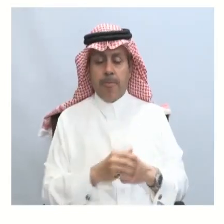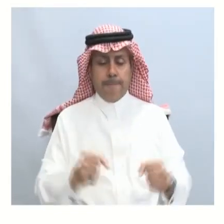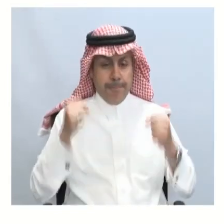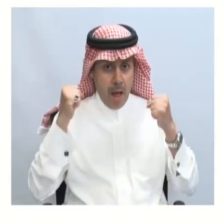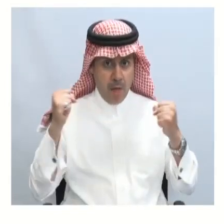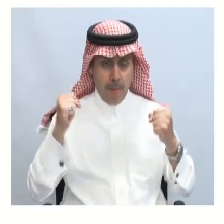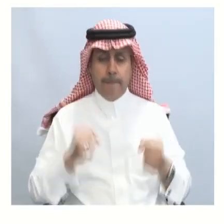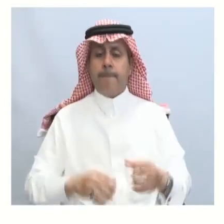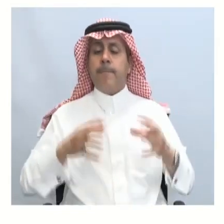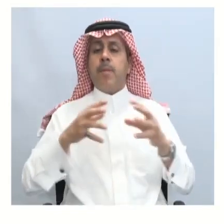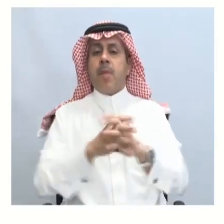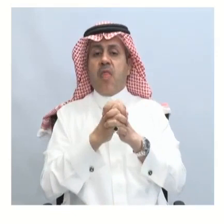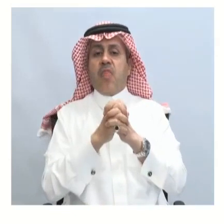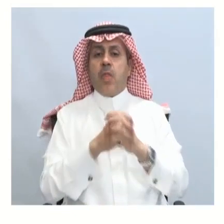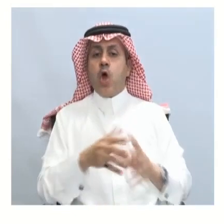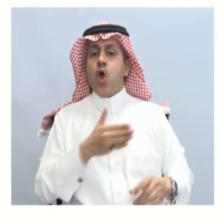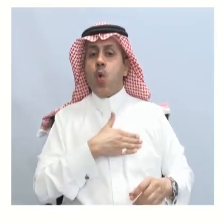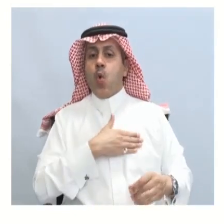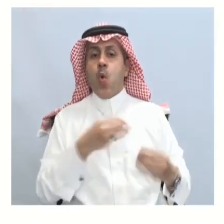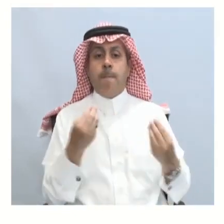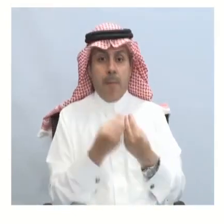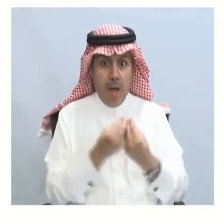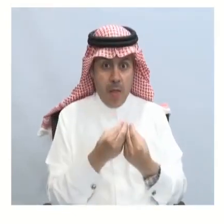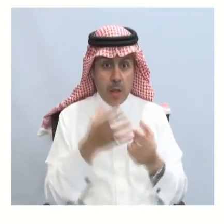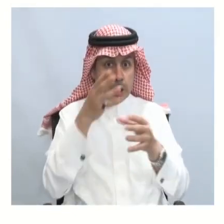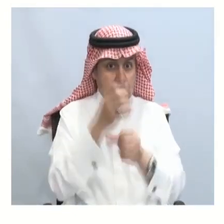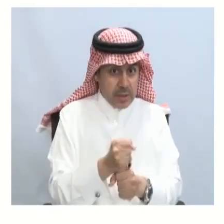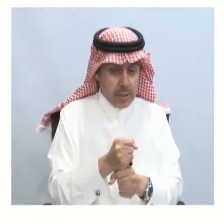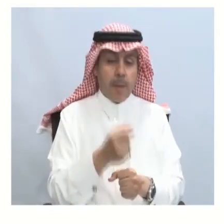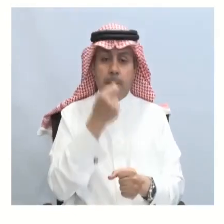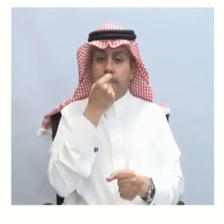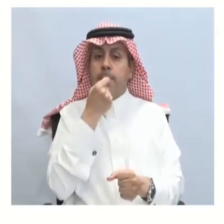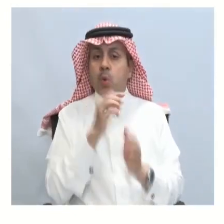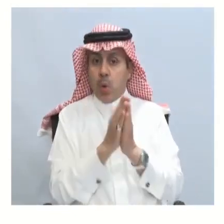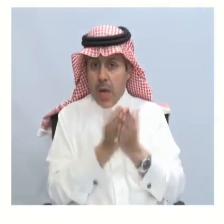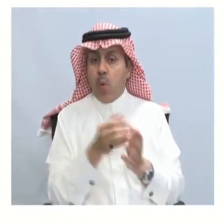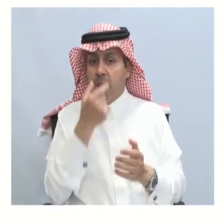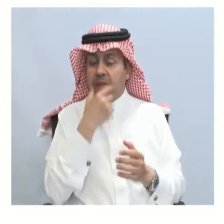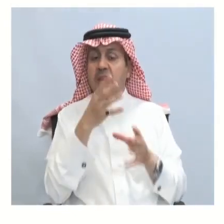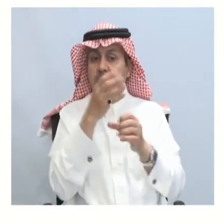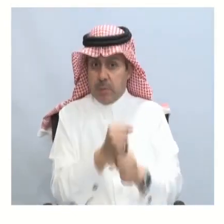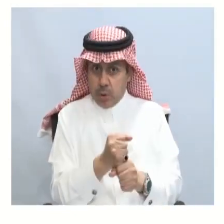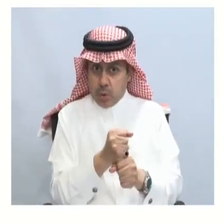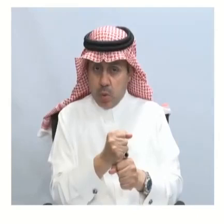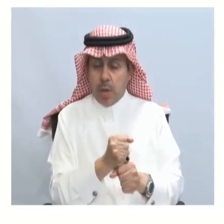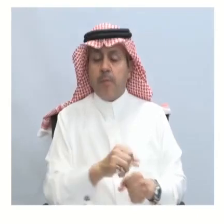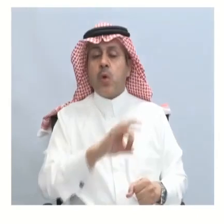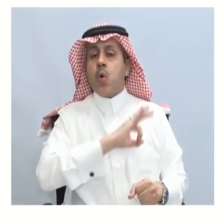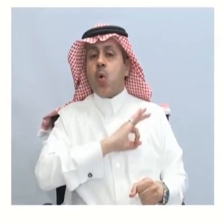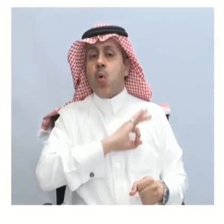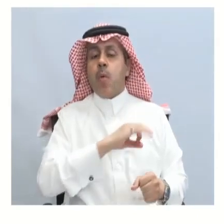القلوب ما هو هو الاعتصام بالكتاب والسنه وهذا هو اعظم ما يؤلف بين القلوب وهو الاعتصام بالكتاب